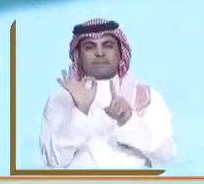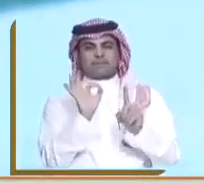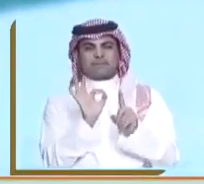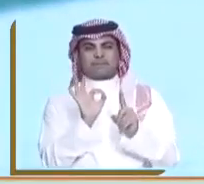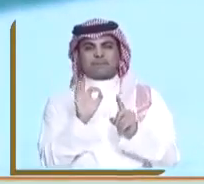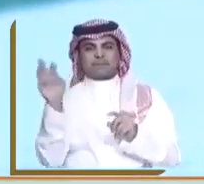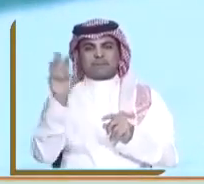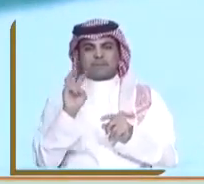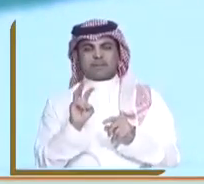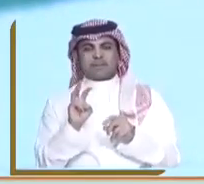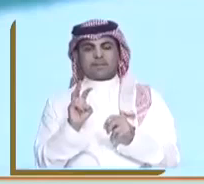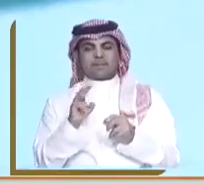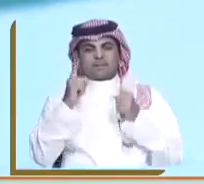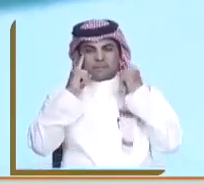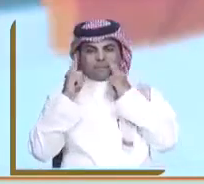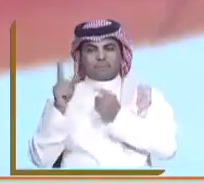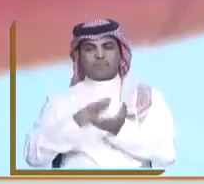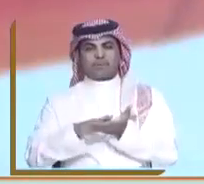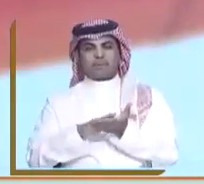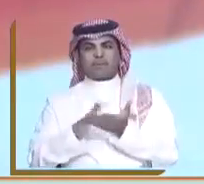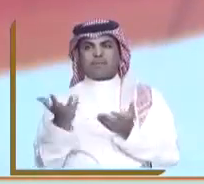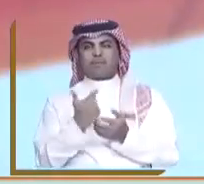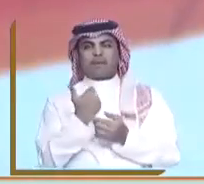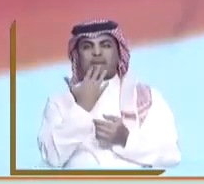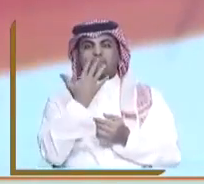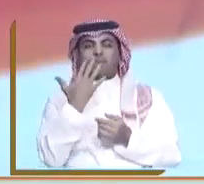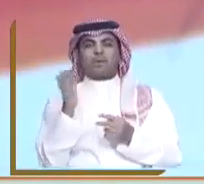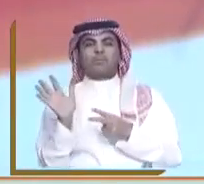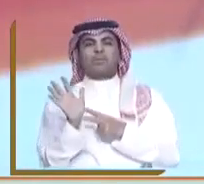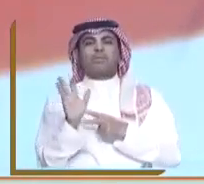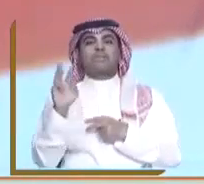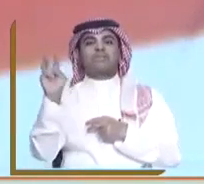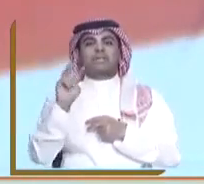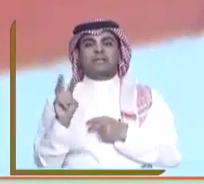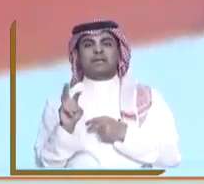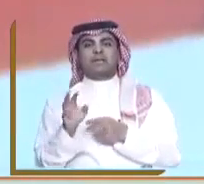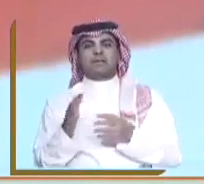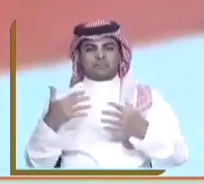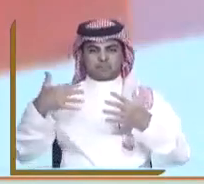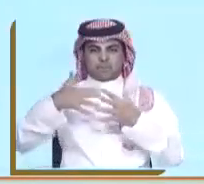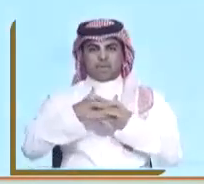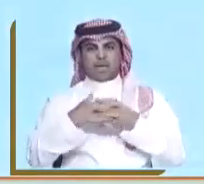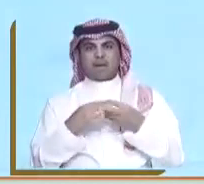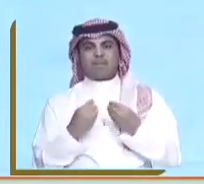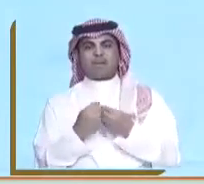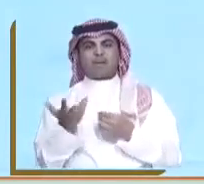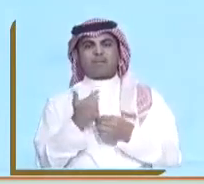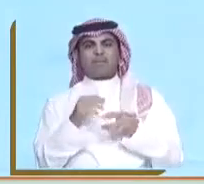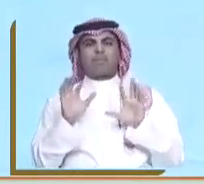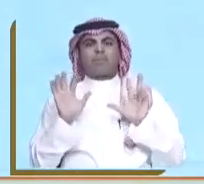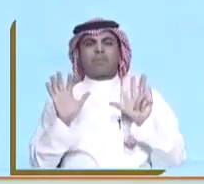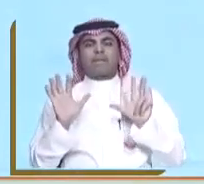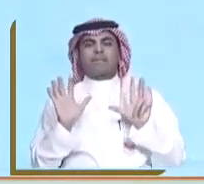الشركات الفنتيكي في المملكه الى 525 شركه والمساهمه في خلق اكثر من